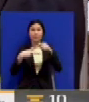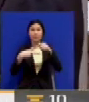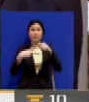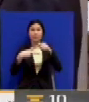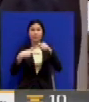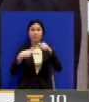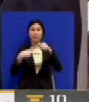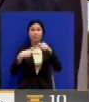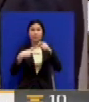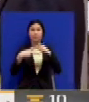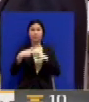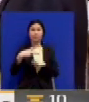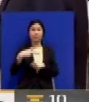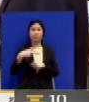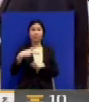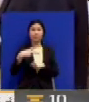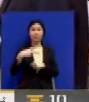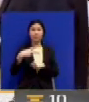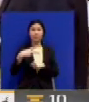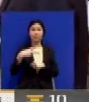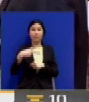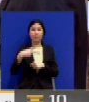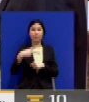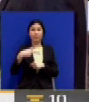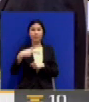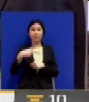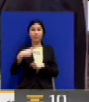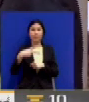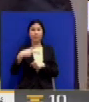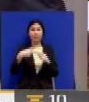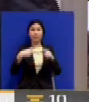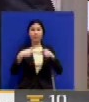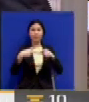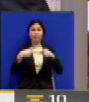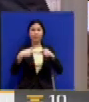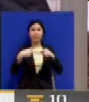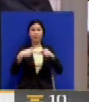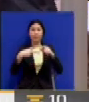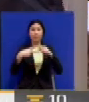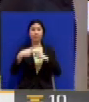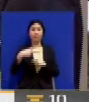อะไรทำให้ต้องอะไรเปล่าล่ะใช่ไหม หมายถึงอาจจะดูแล้วขาก็อาจจะไม่แข็ง มีใครคำรำ